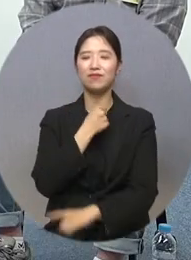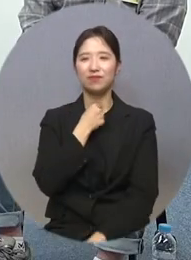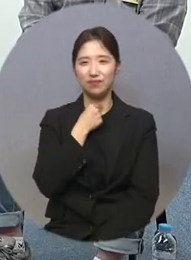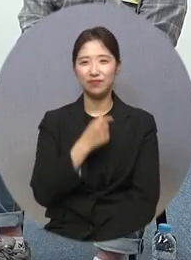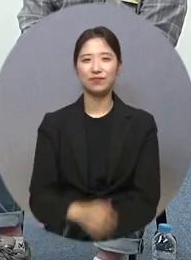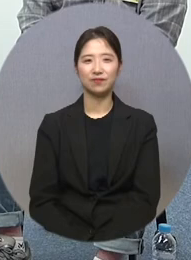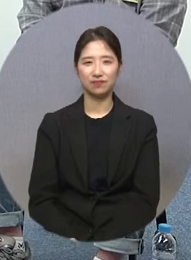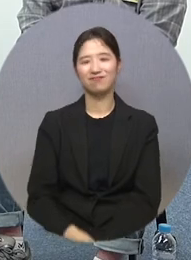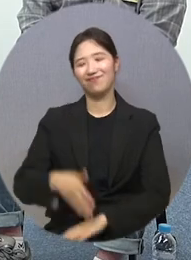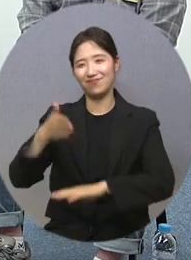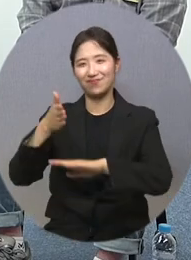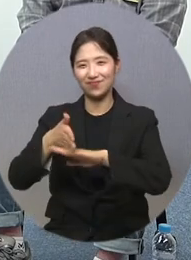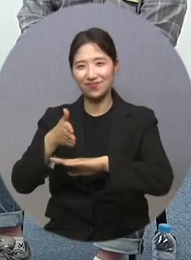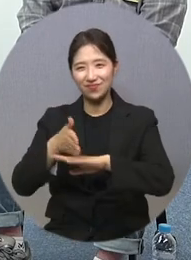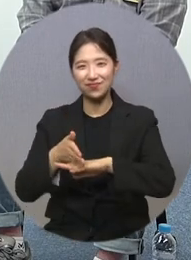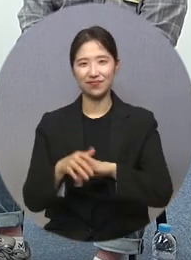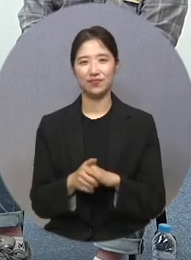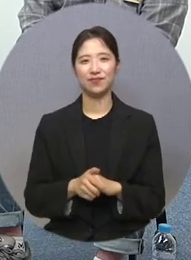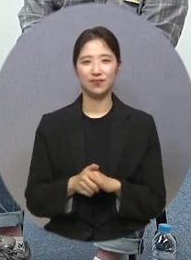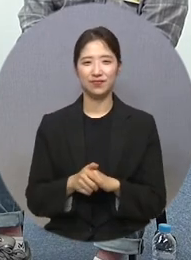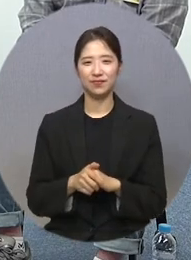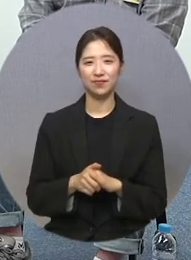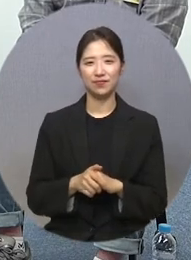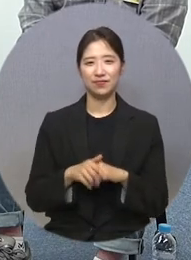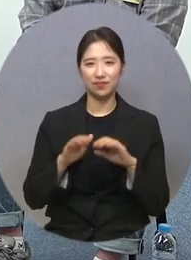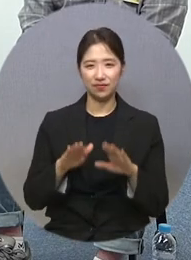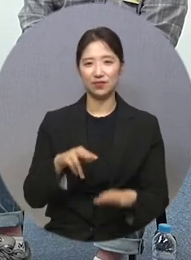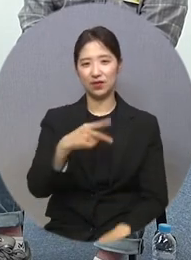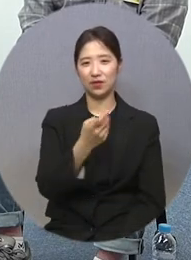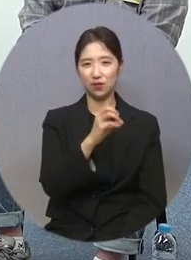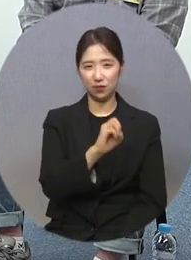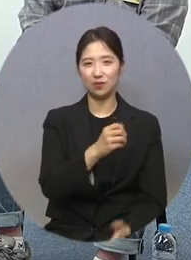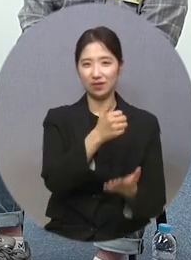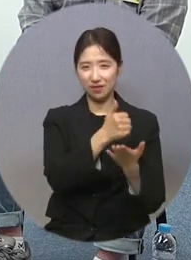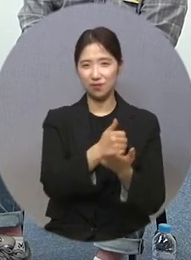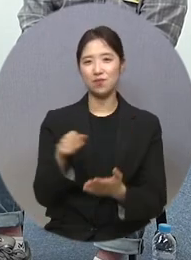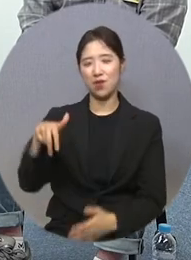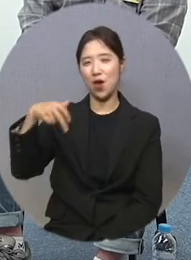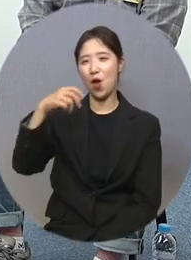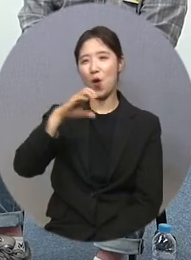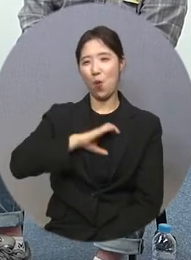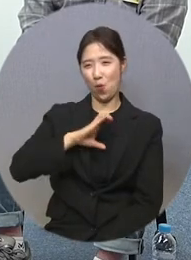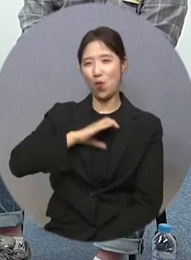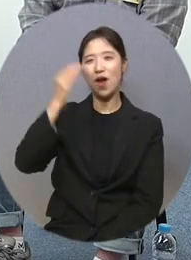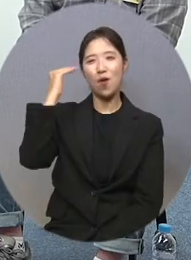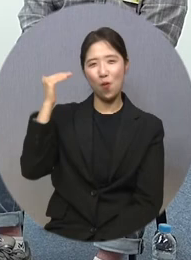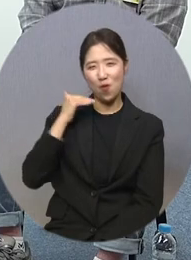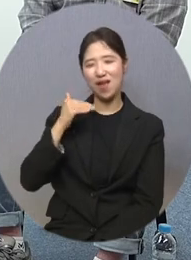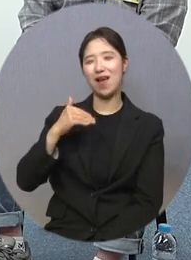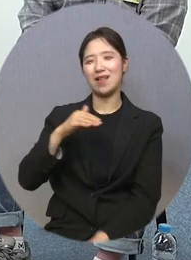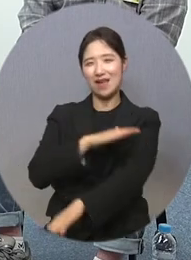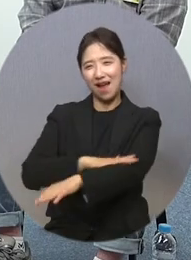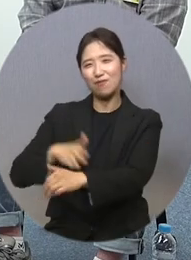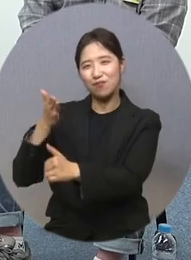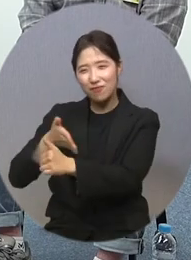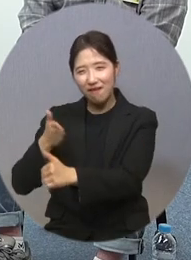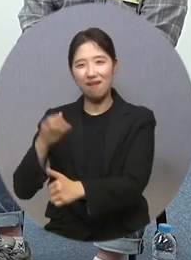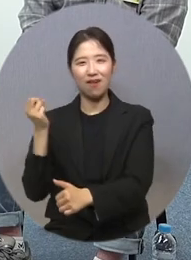네, 감사합니다. 그 이제 우리 송지윤님은 코다코리아 역할 부탁하셨고, 우리